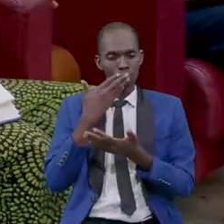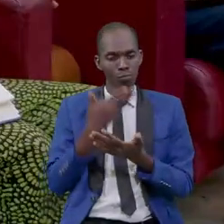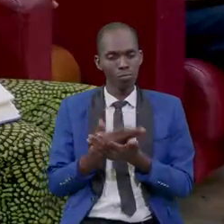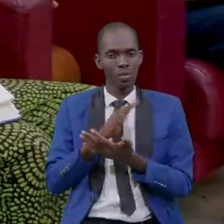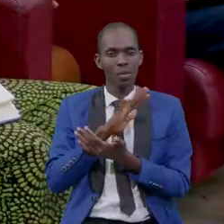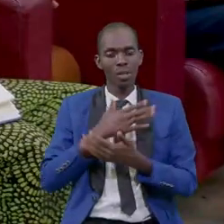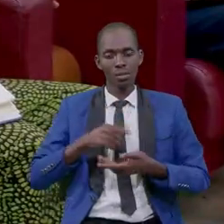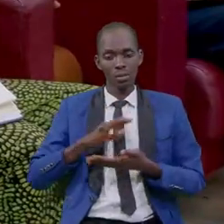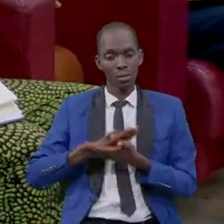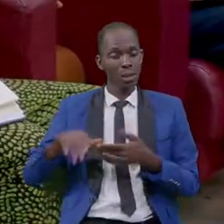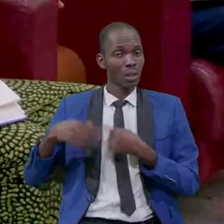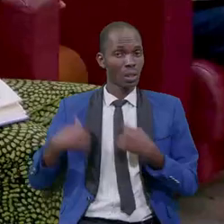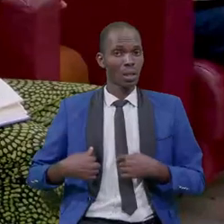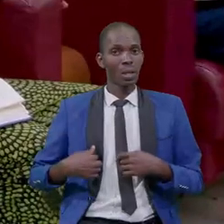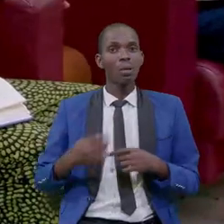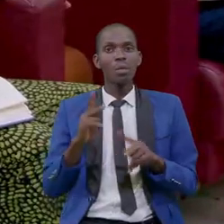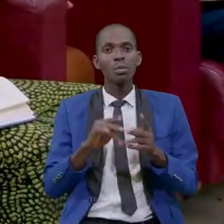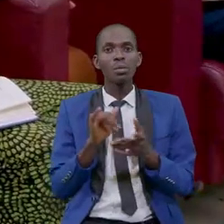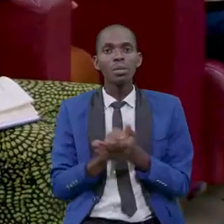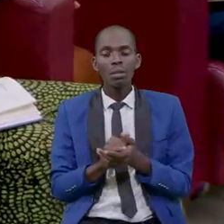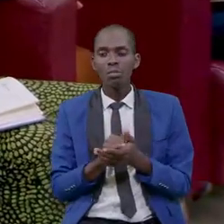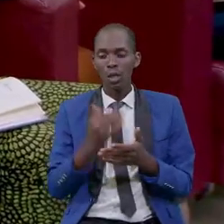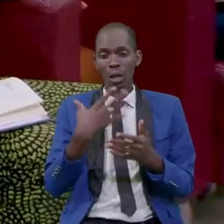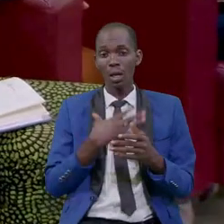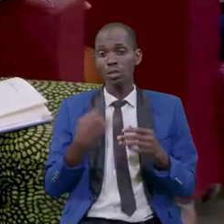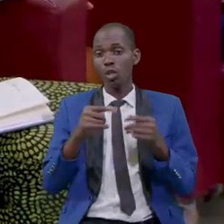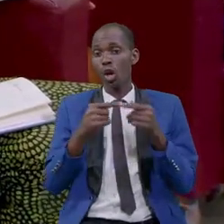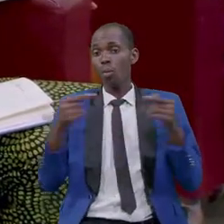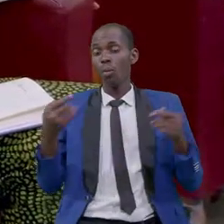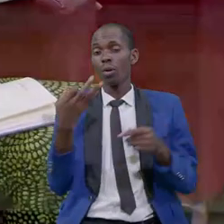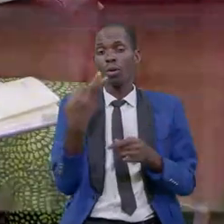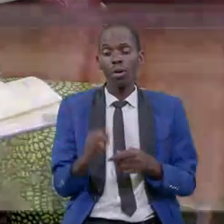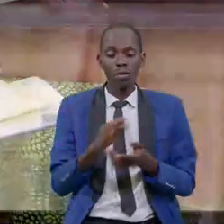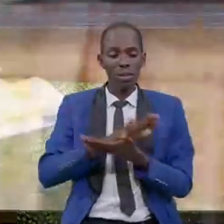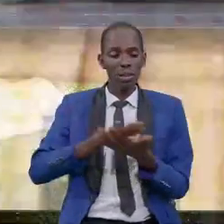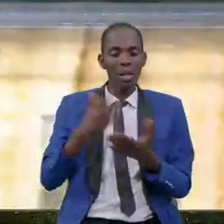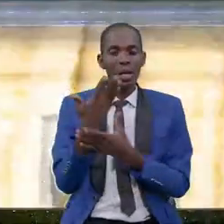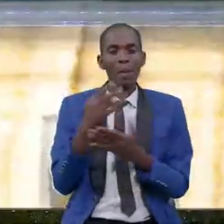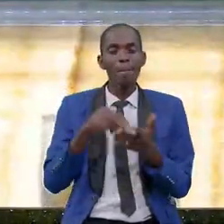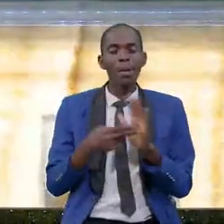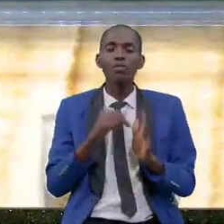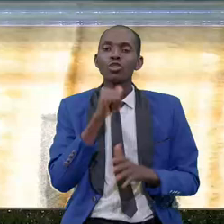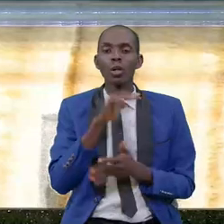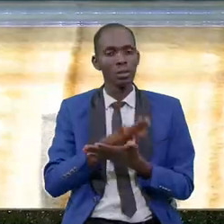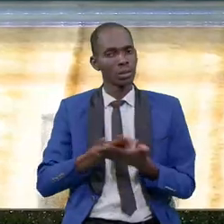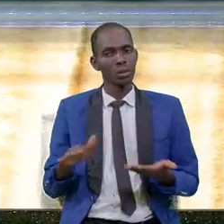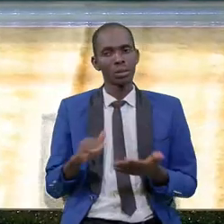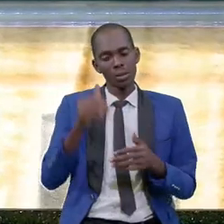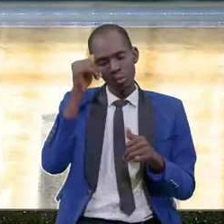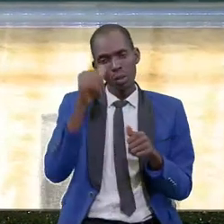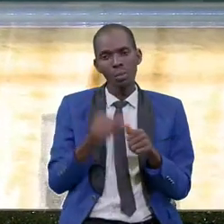mains impures, ceux qui ont les lèvres impures, comme Esaïe l'a dit, que malheur à